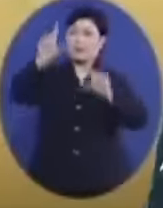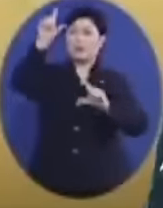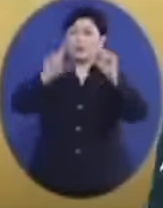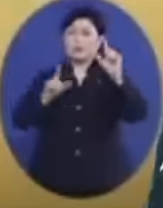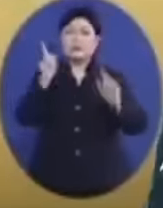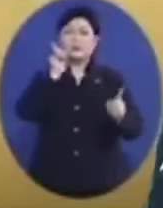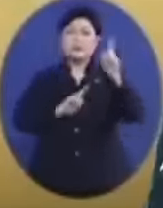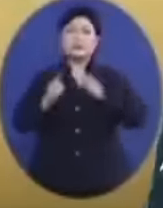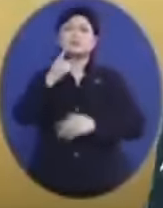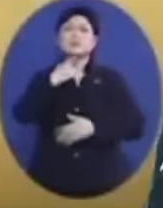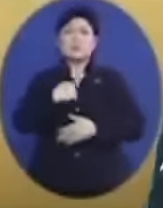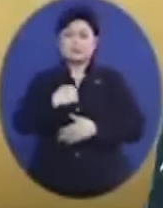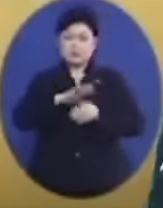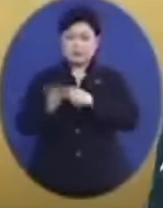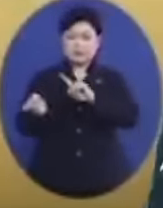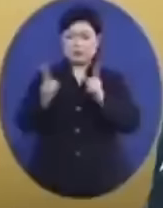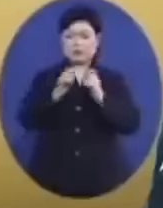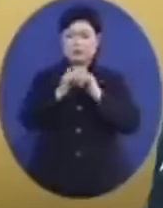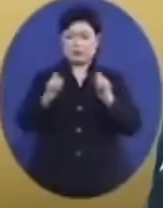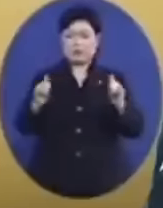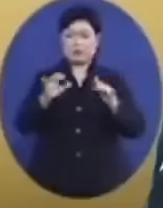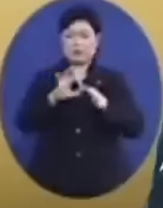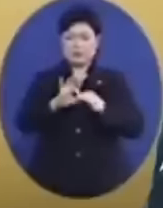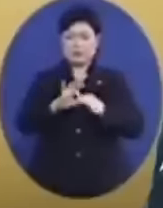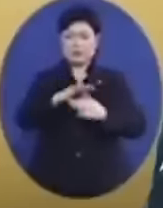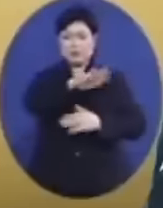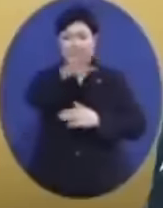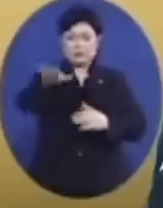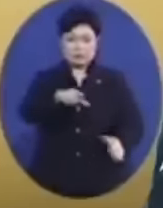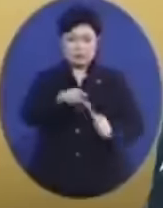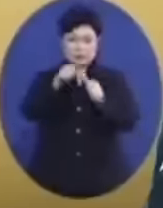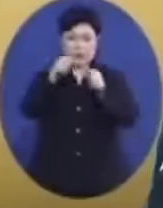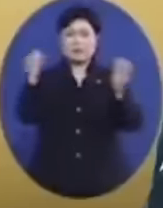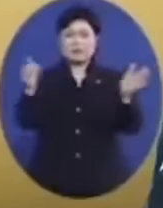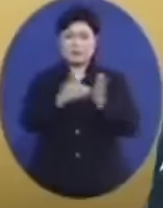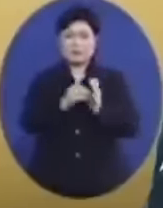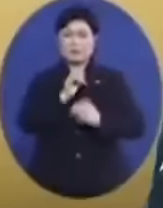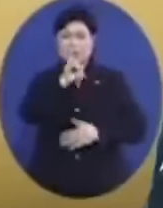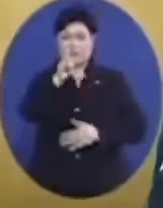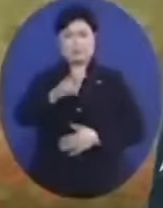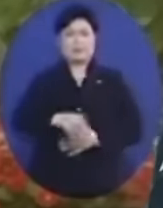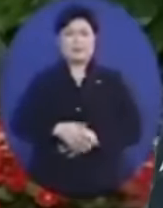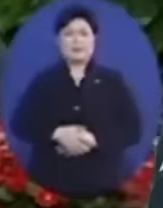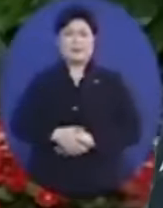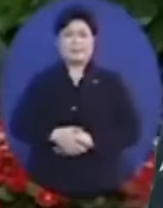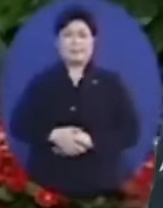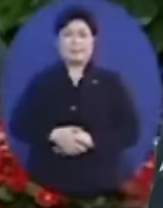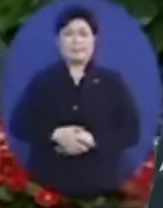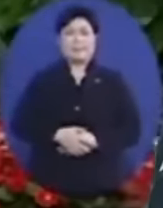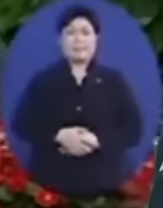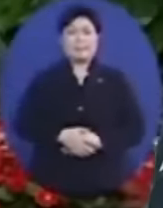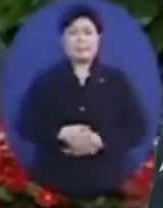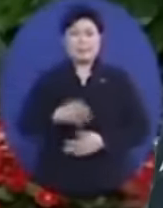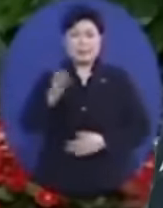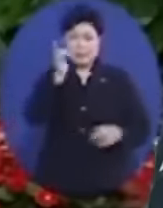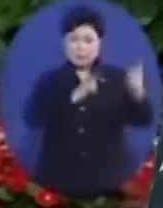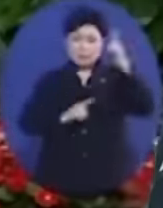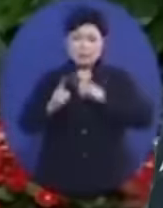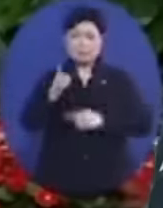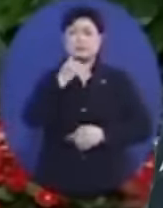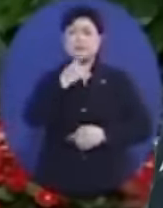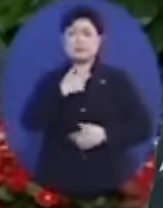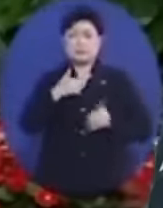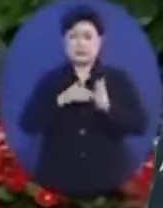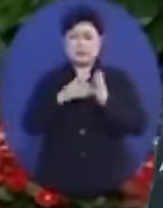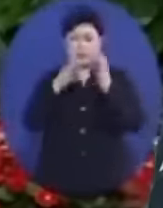상처받은 치유자의 모습으로 를 구하신다고 말씀하셨습니다 자기가 상처를 받아서